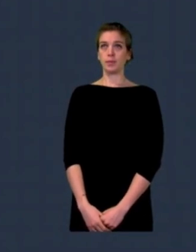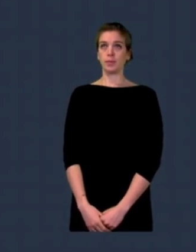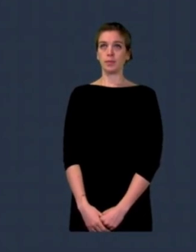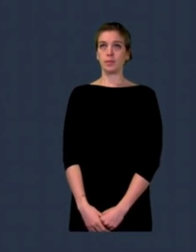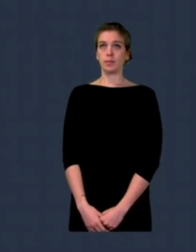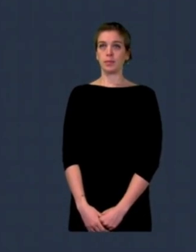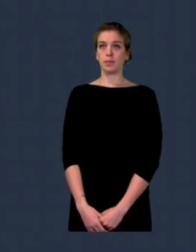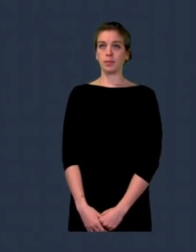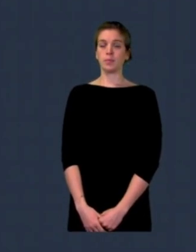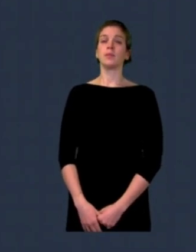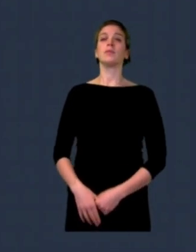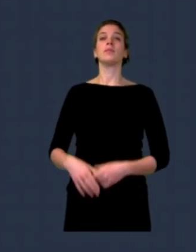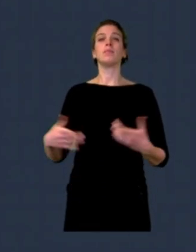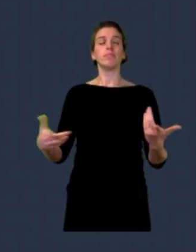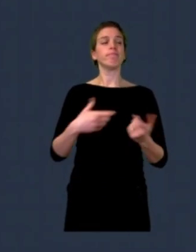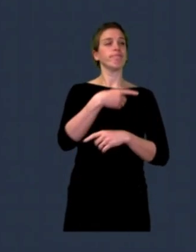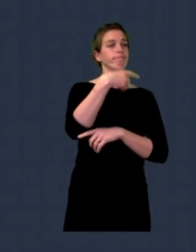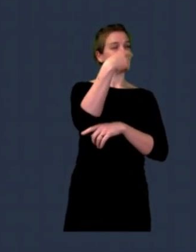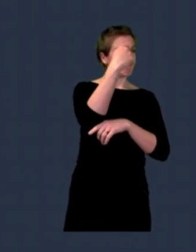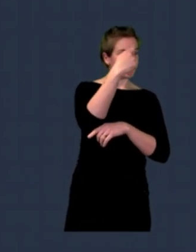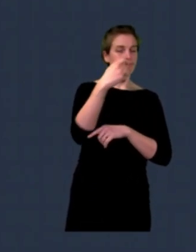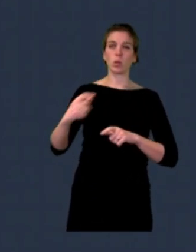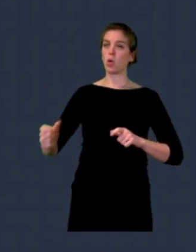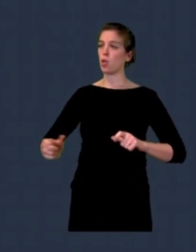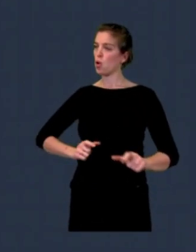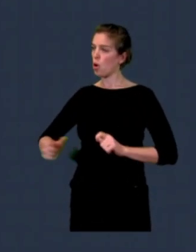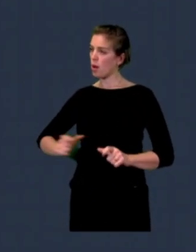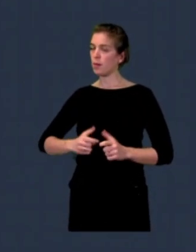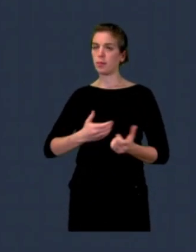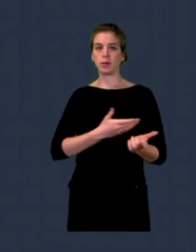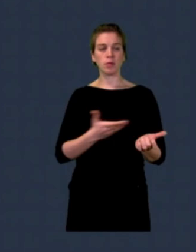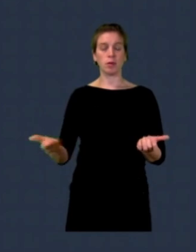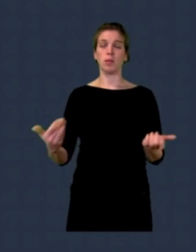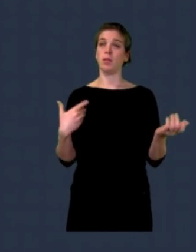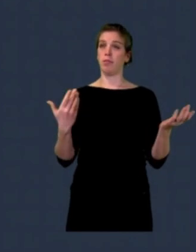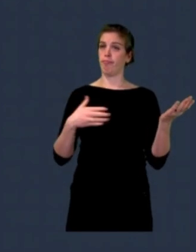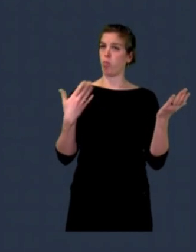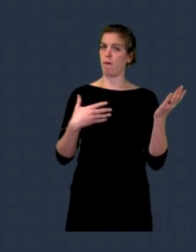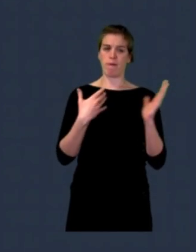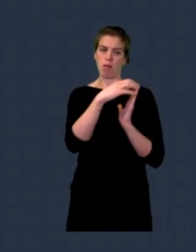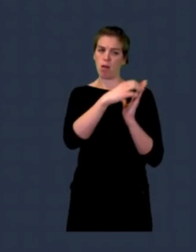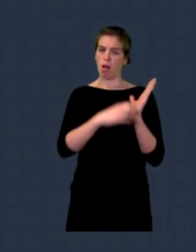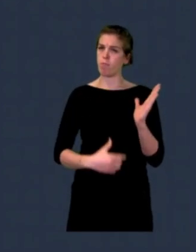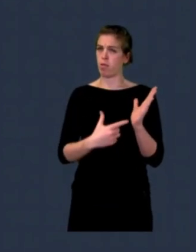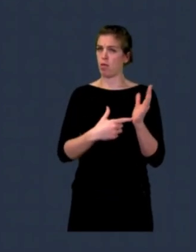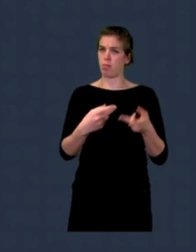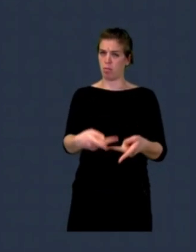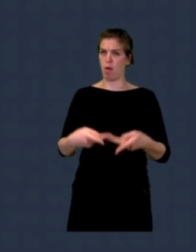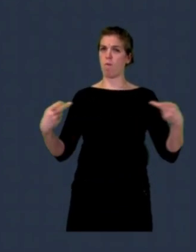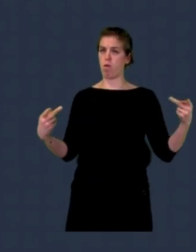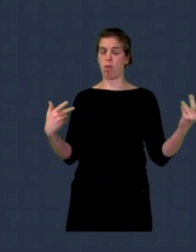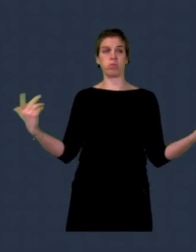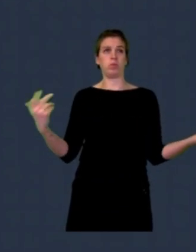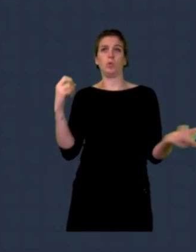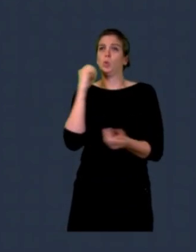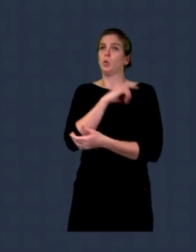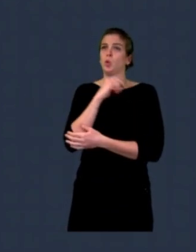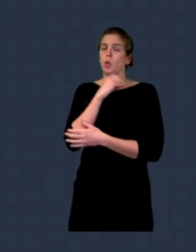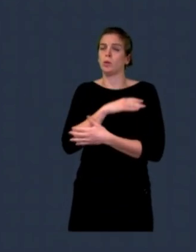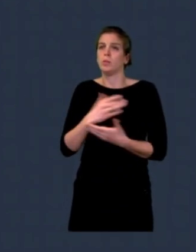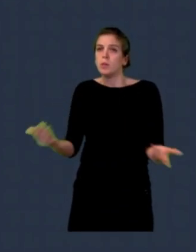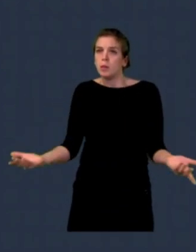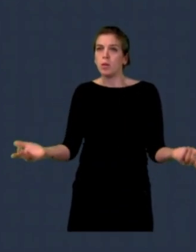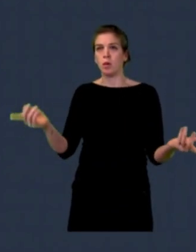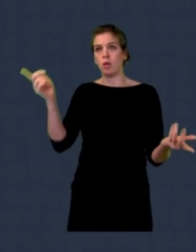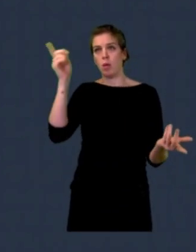Monsieur le Président, chers collègues, on se demande vraiment pourquoi ce rapport a été transmis à notre Assemblée dans ces conditions d'urgence, puisque nous ne sommes